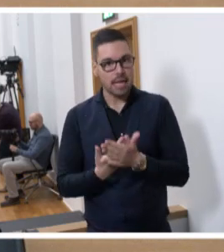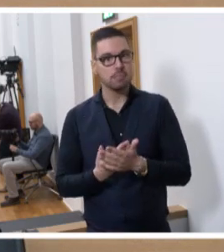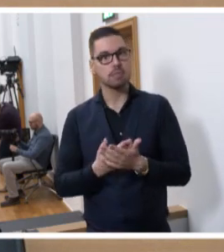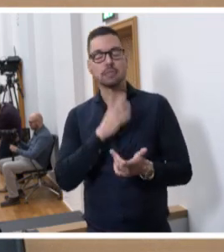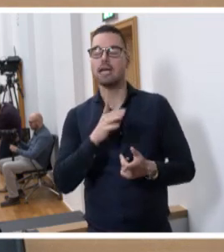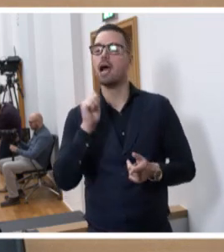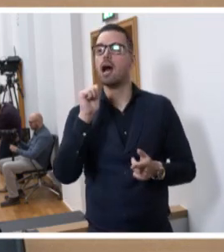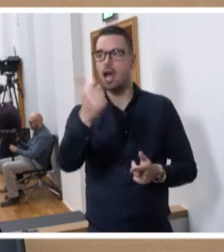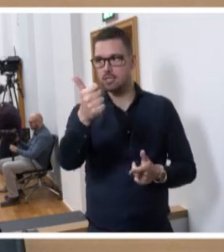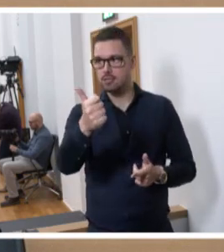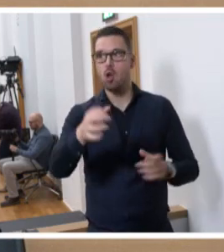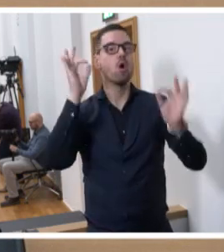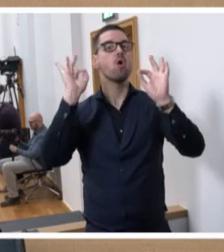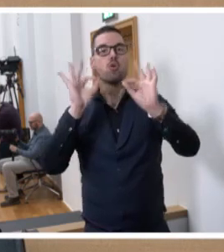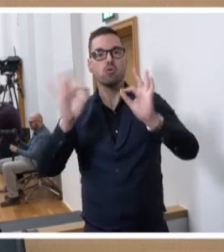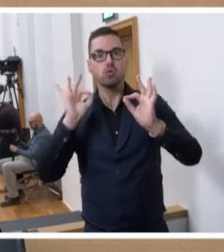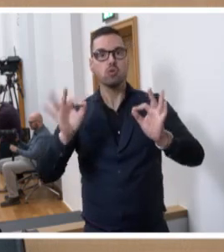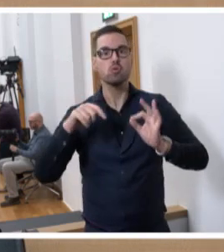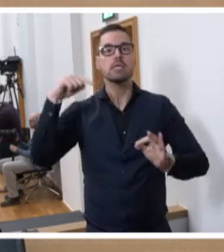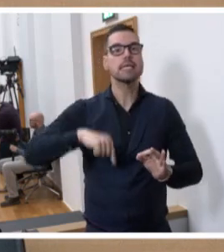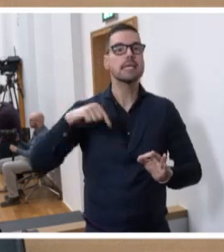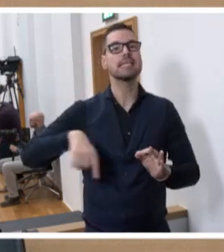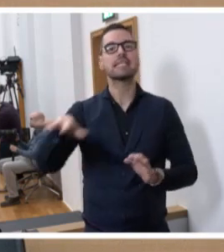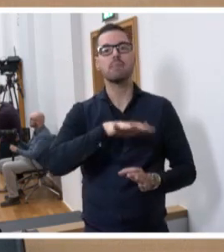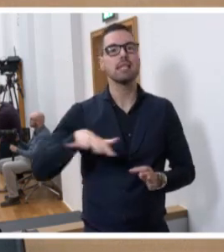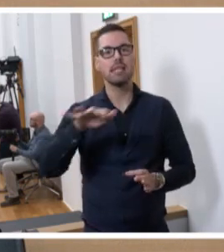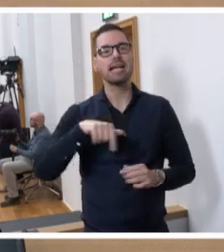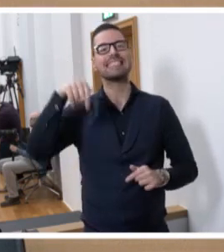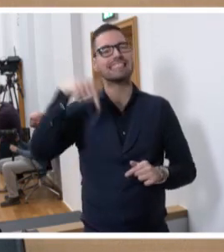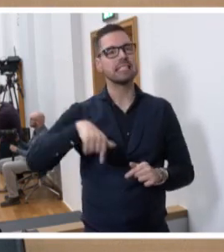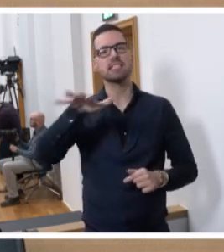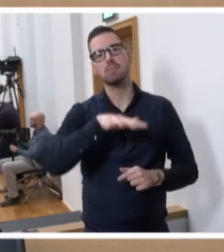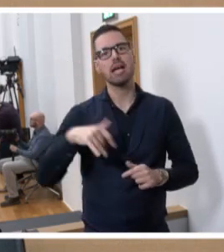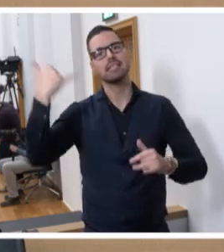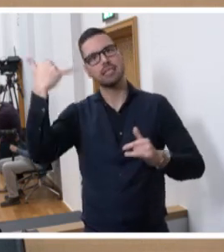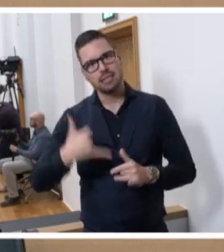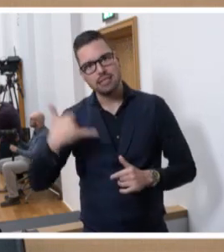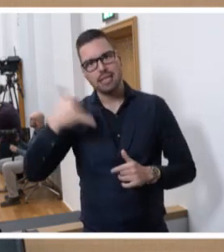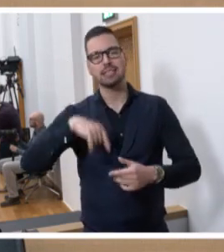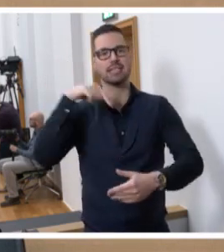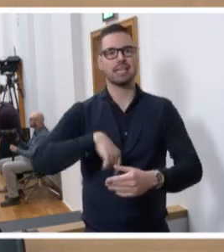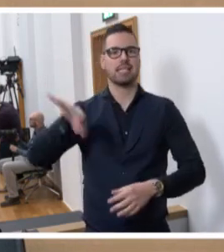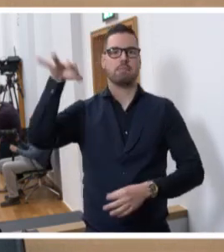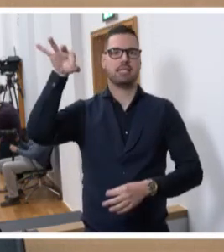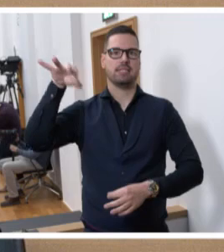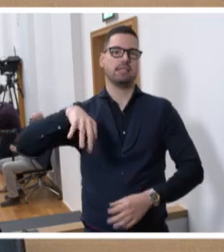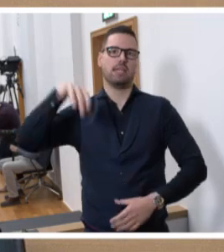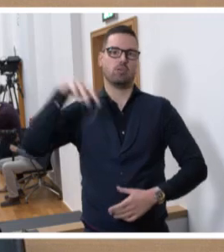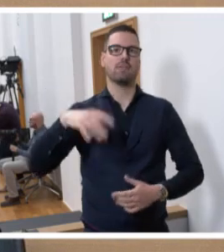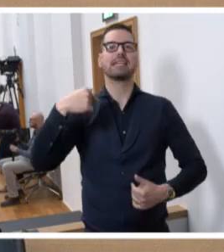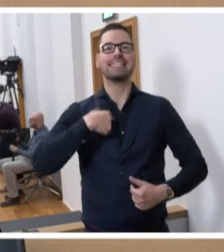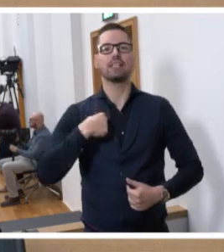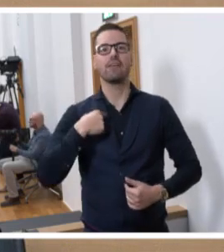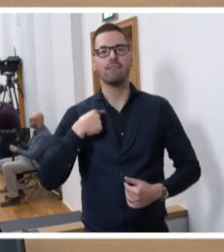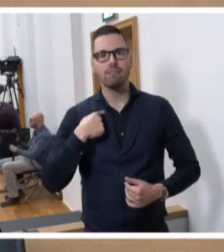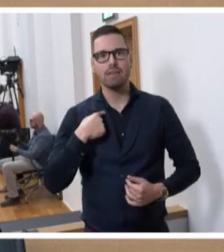Stelle eins ist es ganz gut dass wir hier in diesem Land dass wir in diesem Land jetzt das Innenministerium haben denn jetzt führen wir